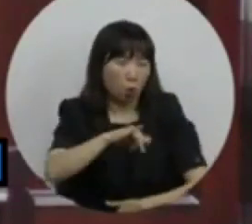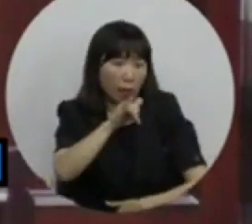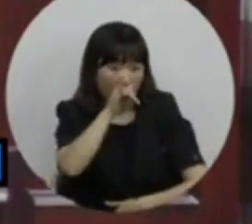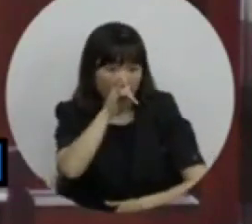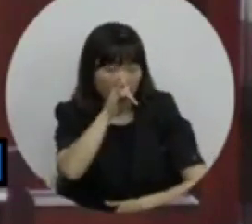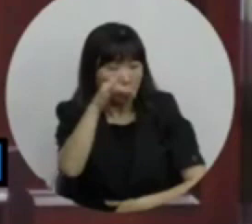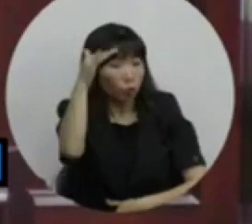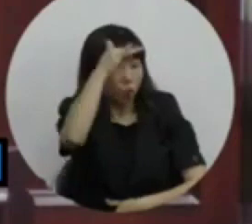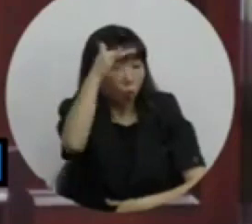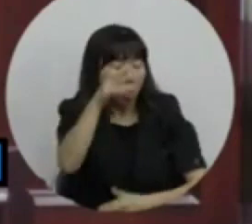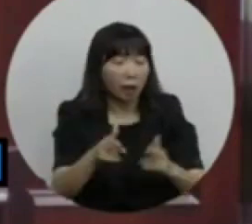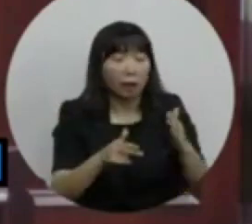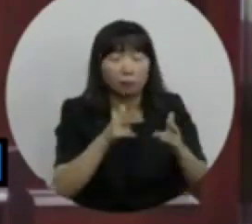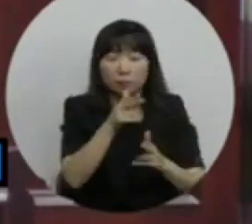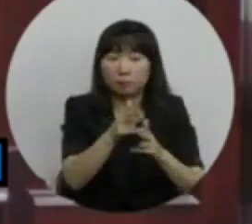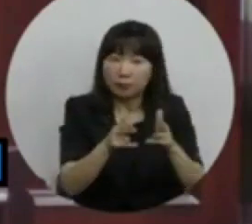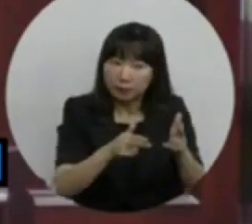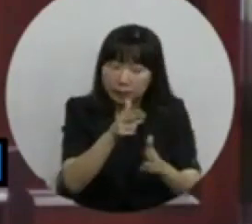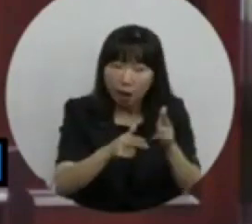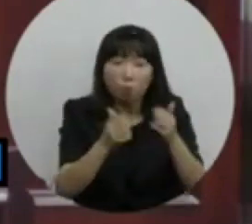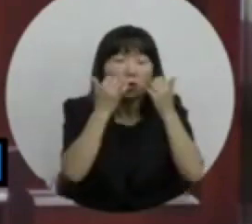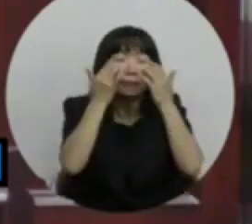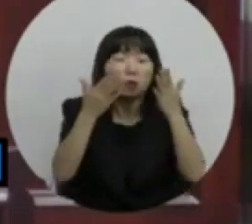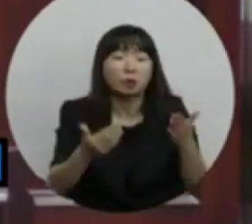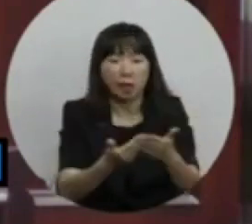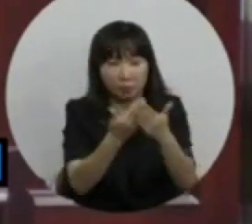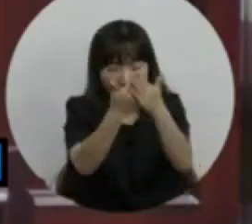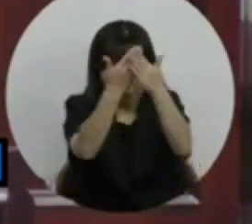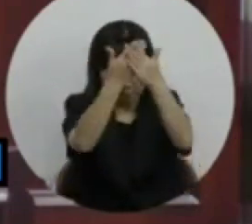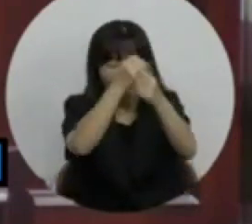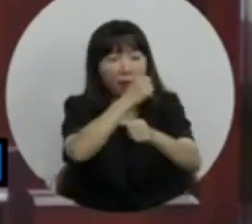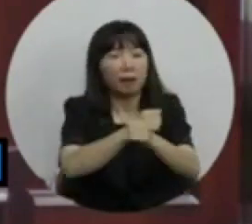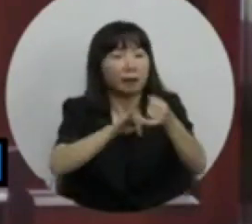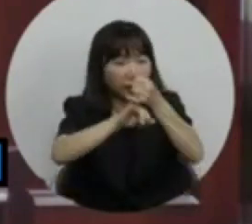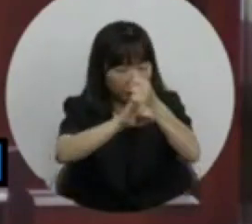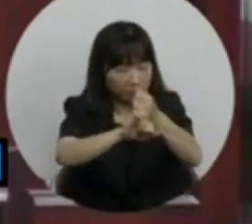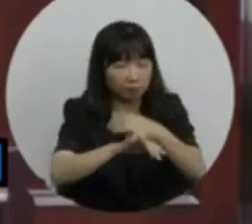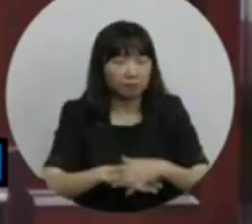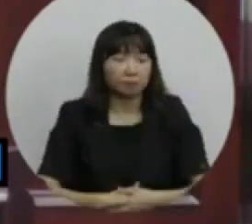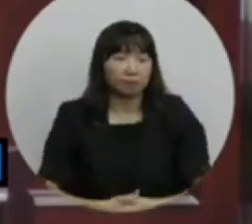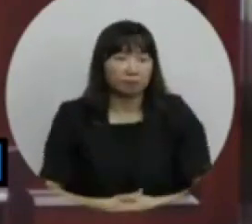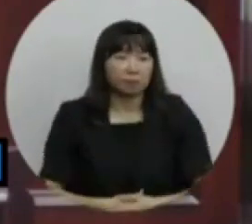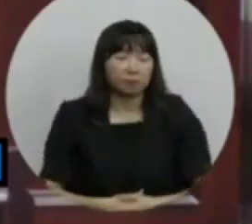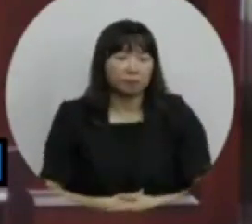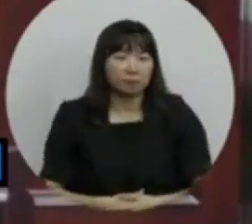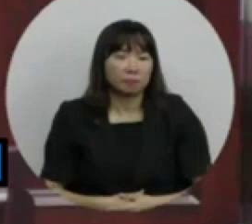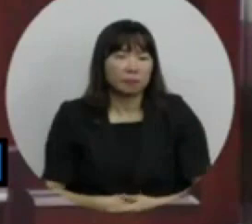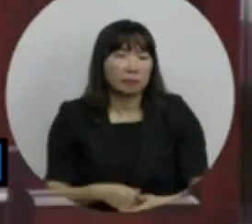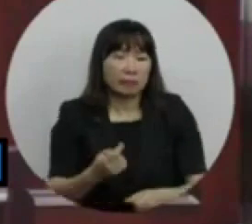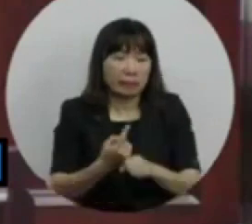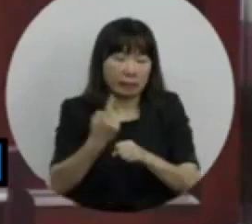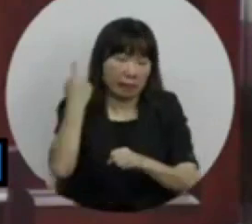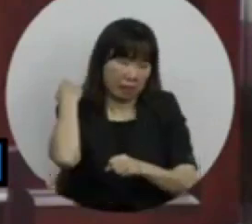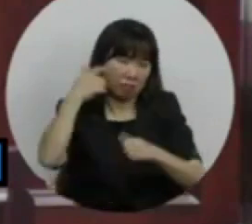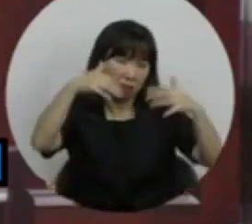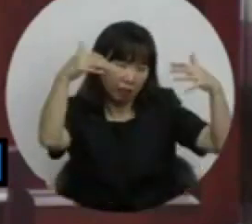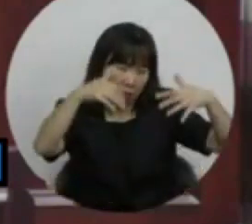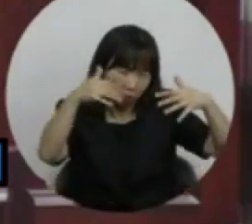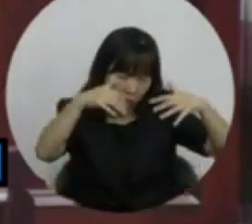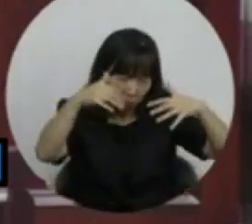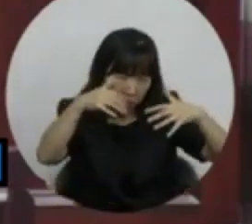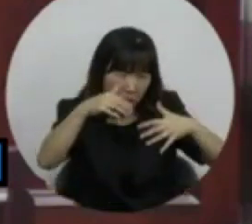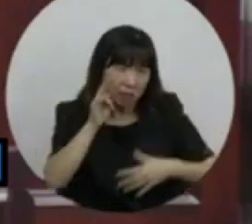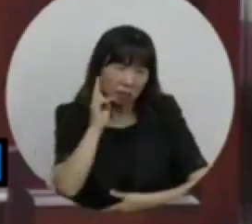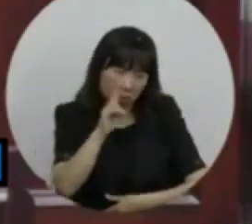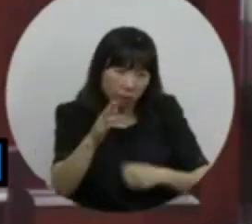여주시의 관광산업을 새롭게 발전시키겠습니다. 지난해 집중호우로 인한 수해로 유실되어